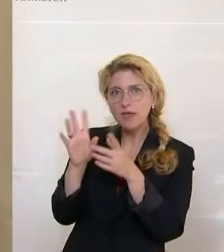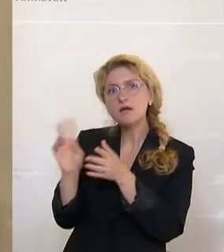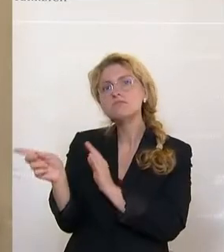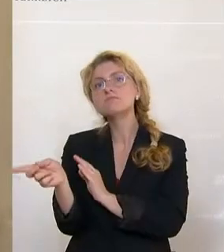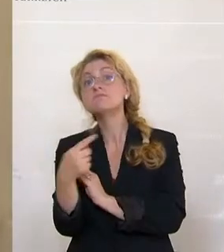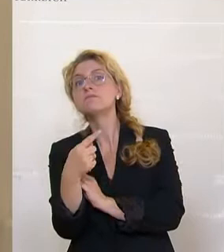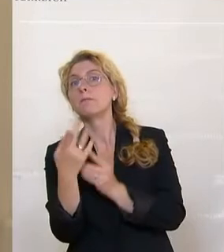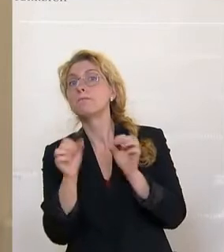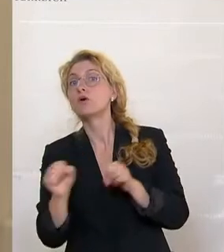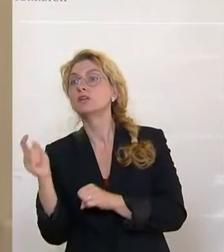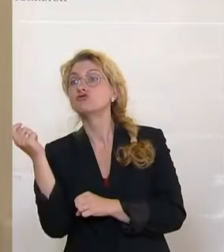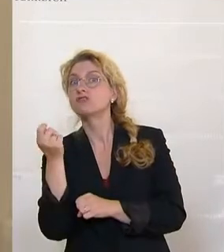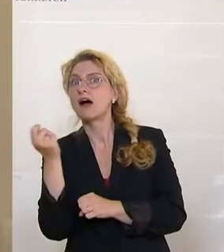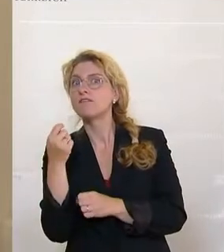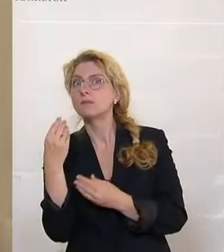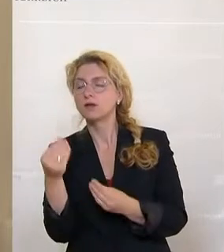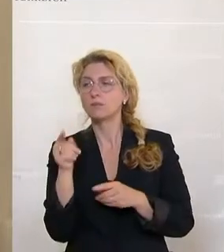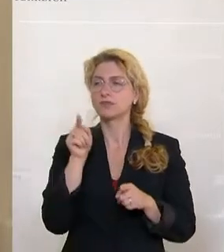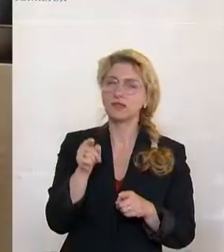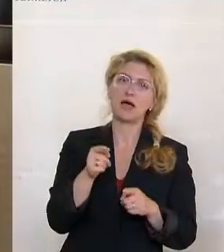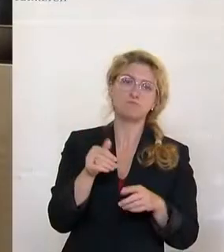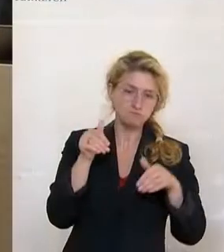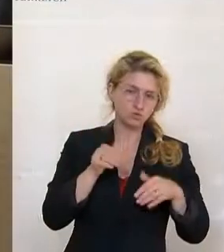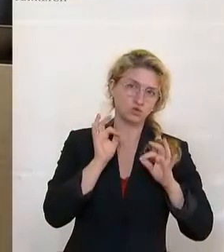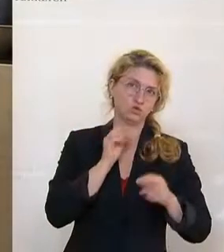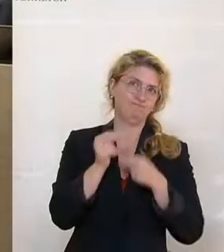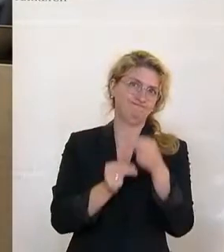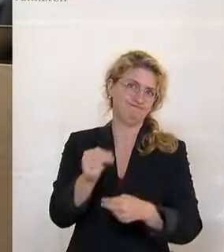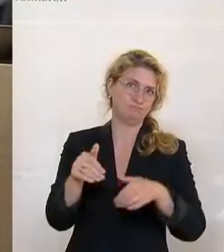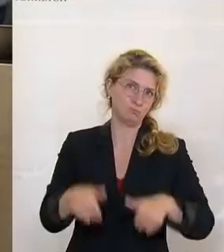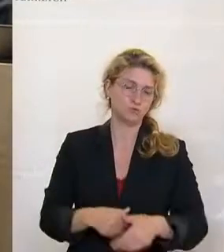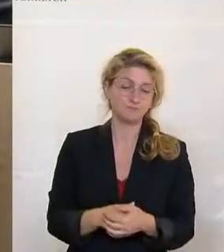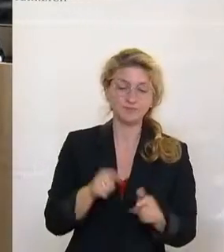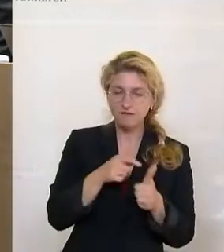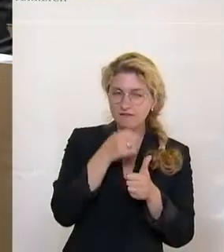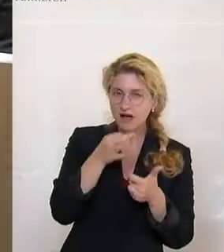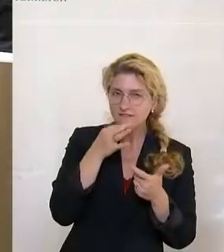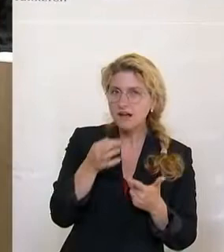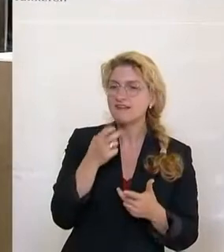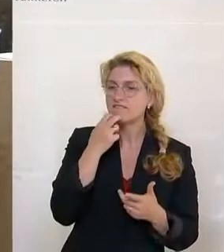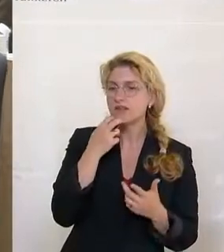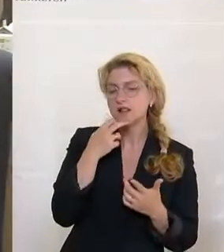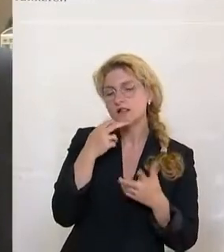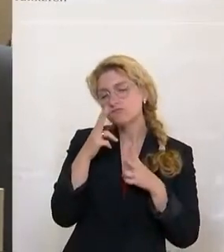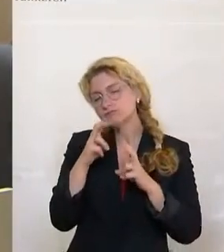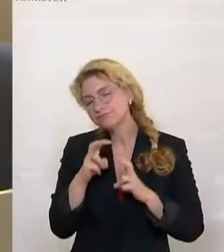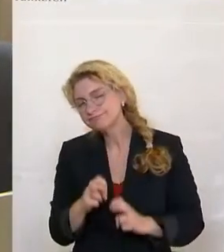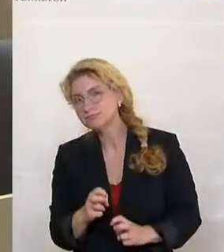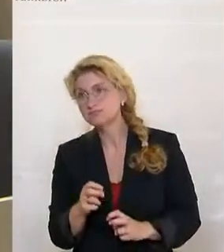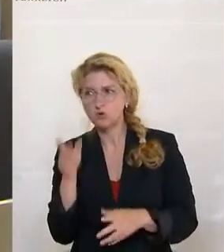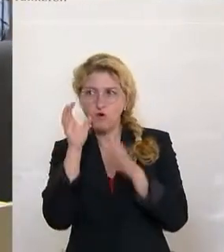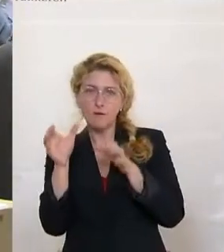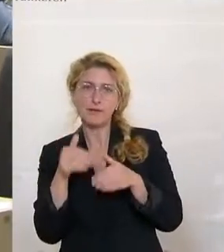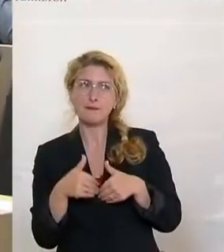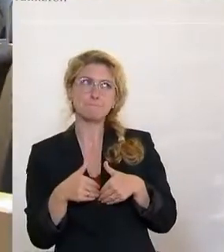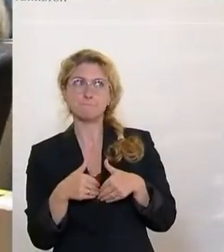und effizient ermittelt werden kann. Den Fragen wollten wir nachgehen. Die ÖVP wollte das irgendwie nicht so. Und